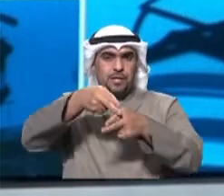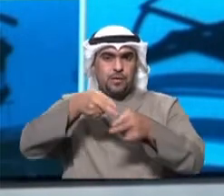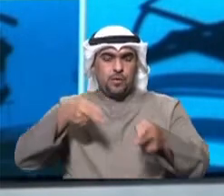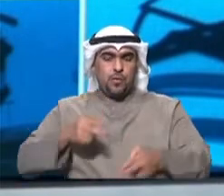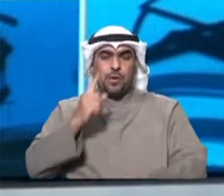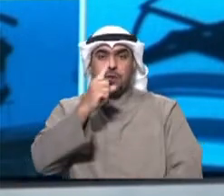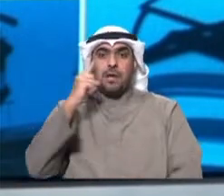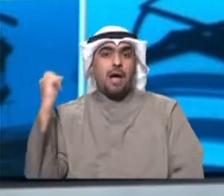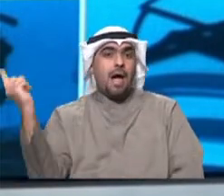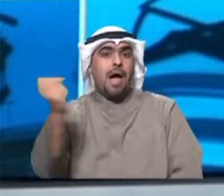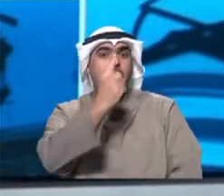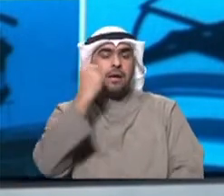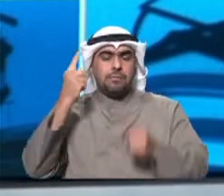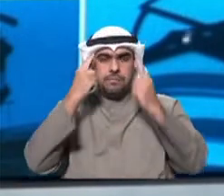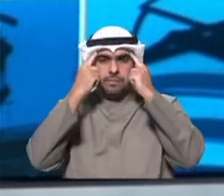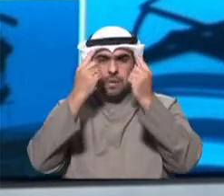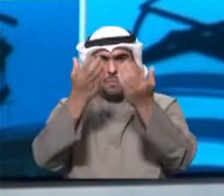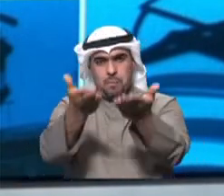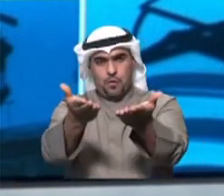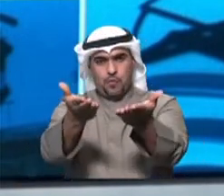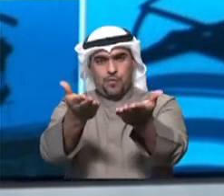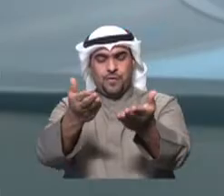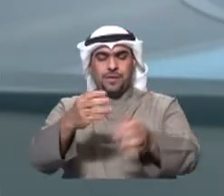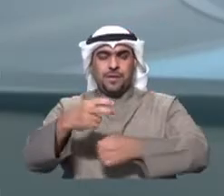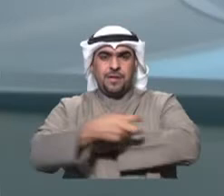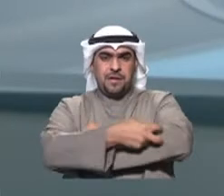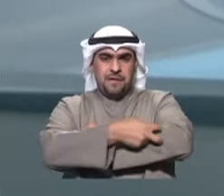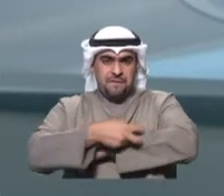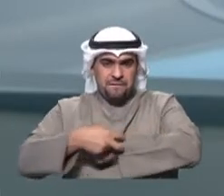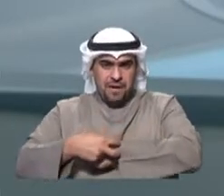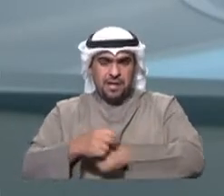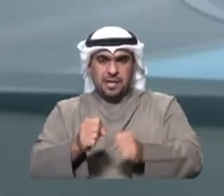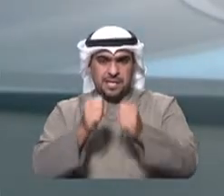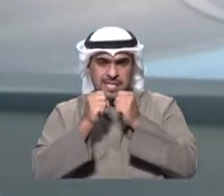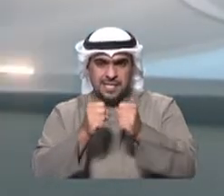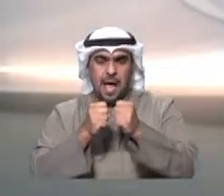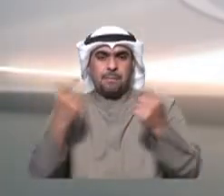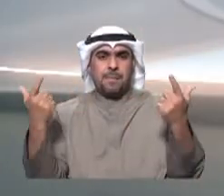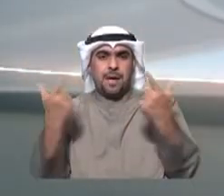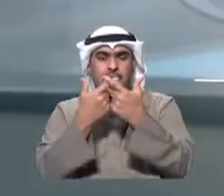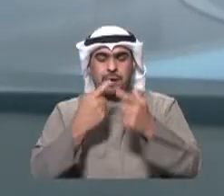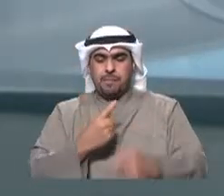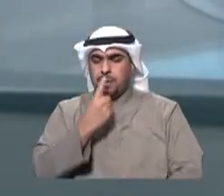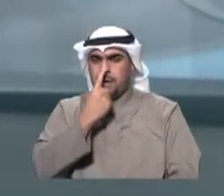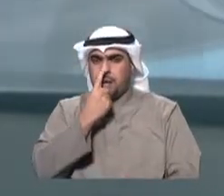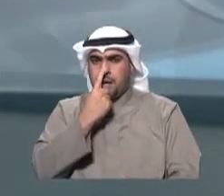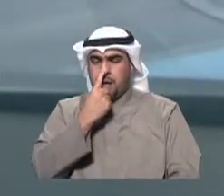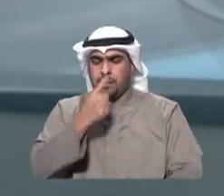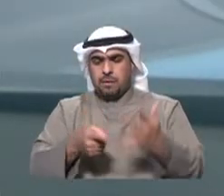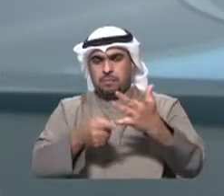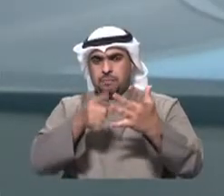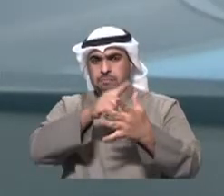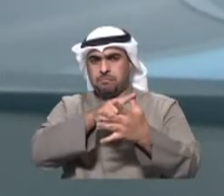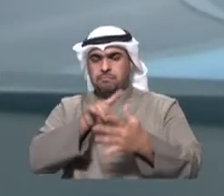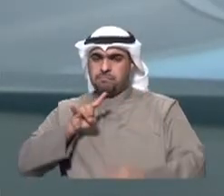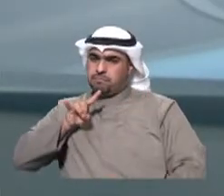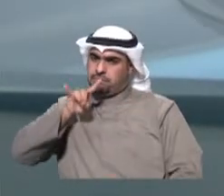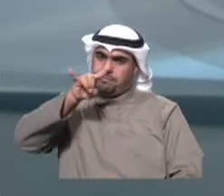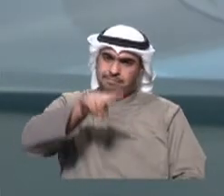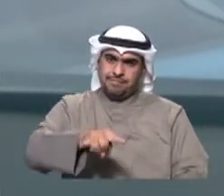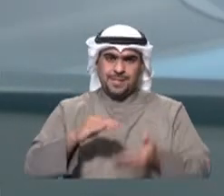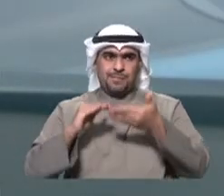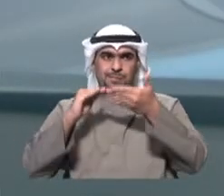المحتاجين والمنكوبين حول العالم دون تمييز، سمتها منظمة الأمم المتحدة في سبتمبر عام